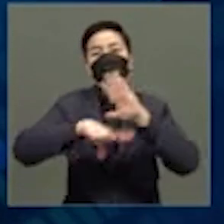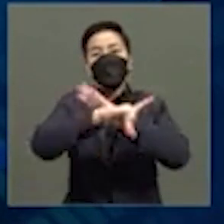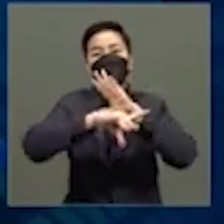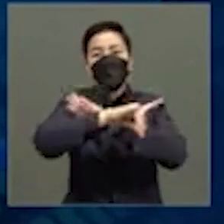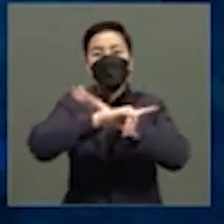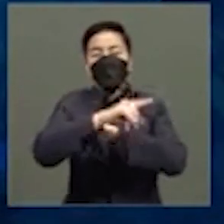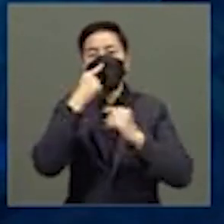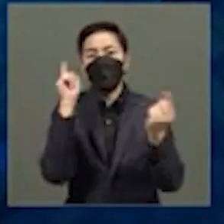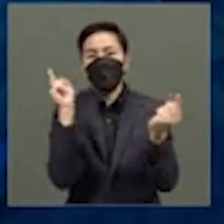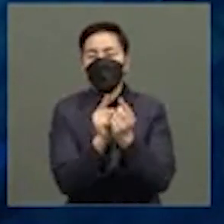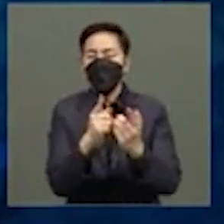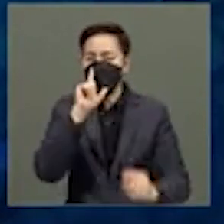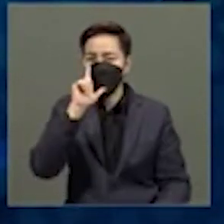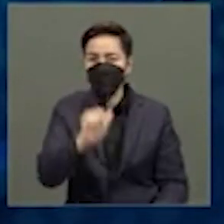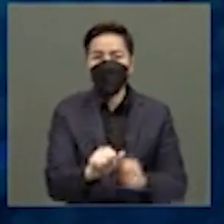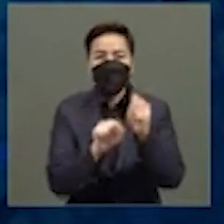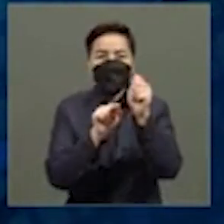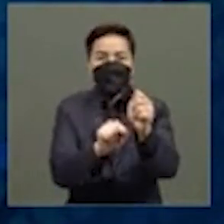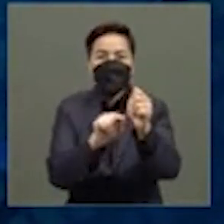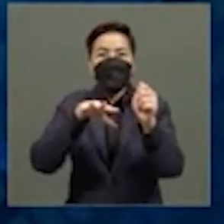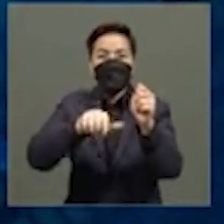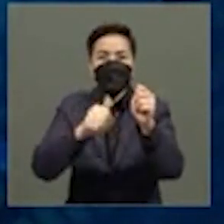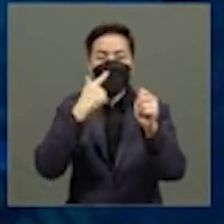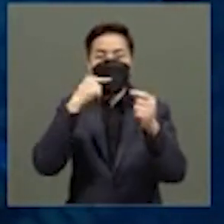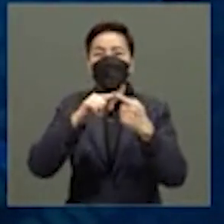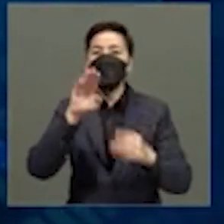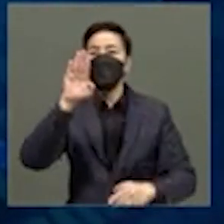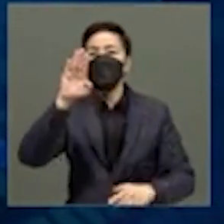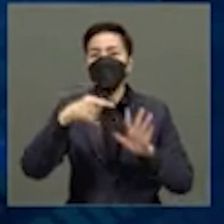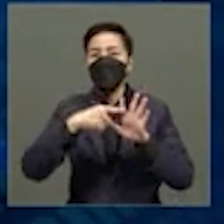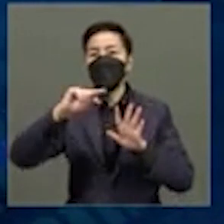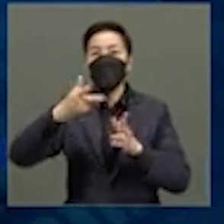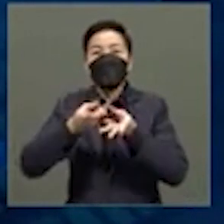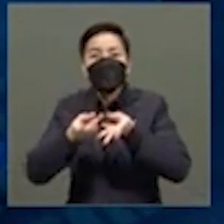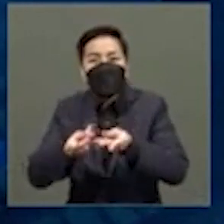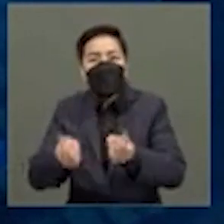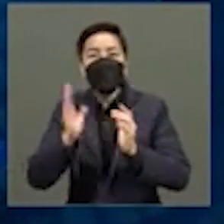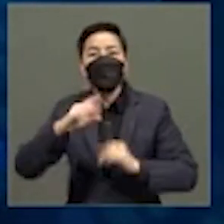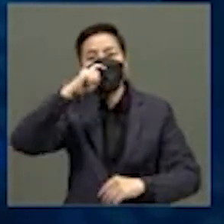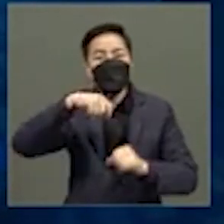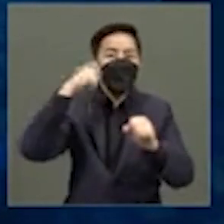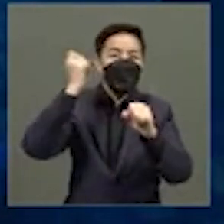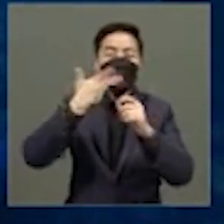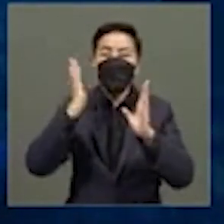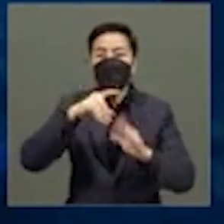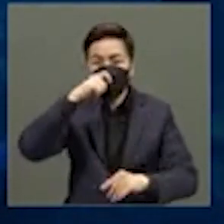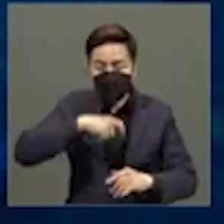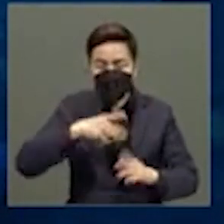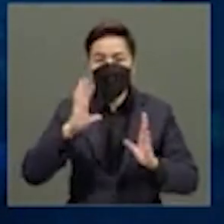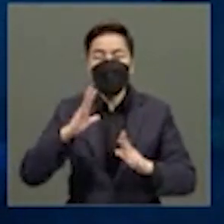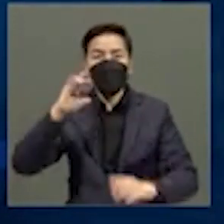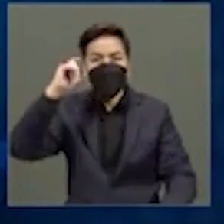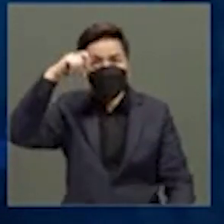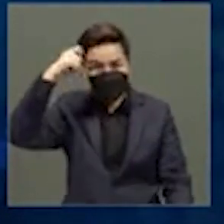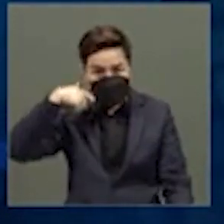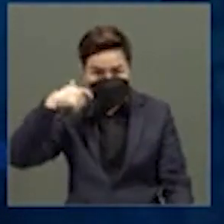มีหลักๆที่อำเภอเมืองนะคะก็คือเป็นชุมชนบางทรายแรงงานชาวไทยชาวเมียนมาและกัมพูชาศรี